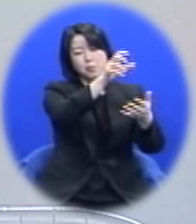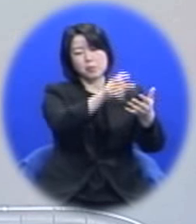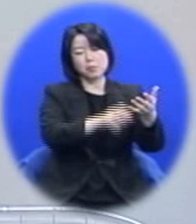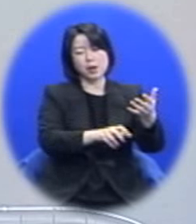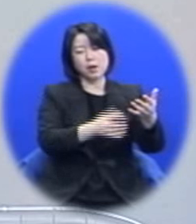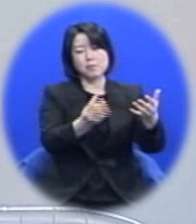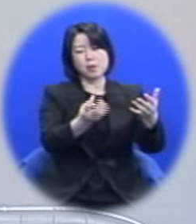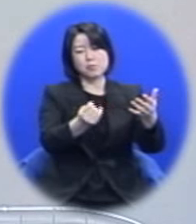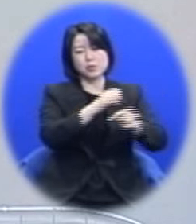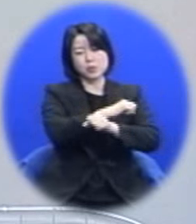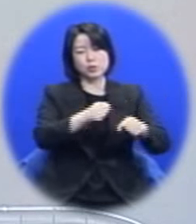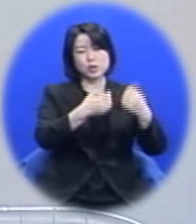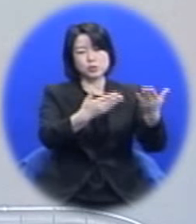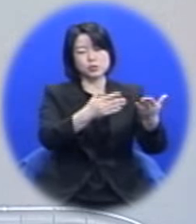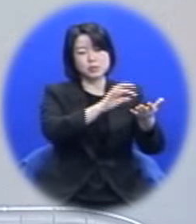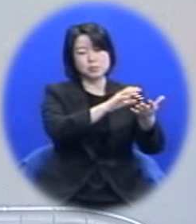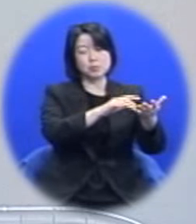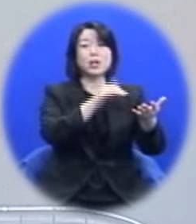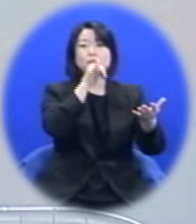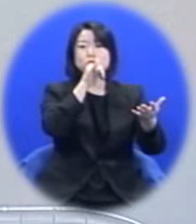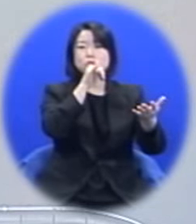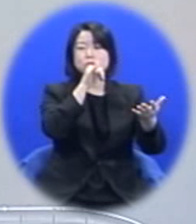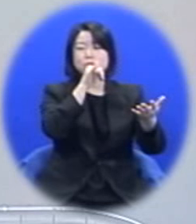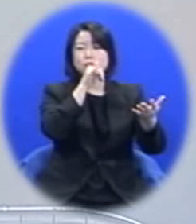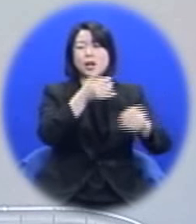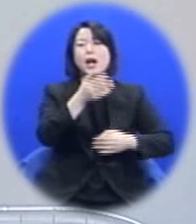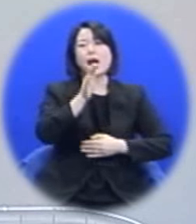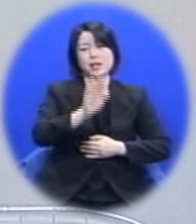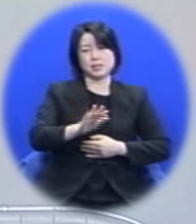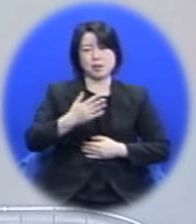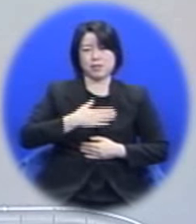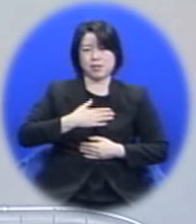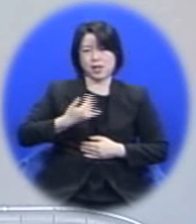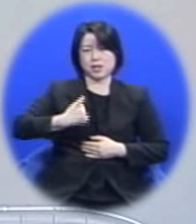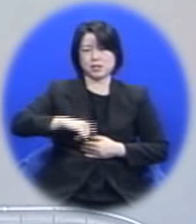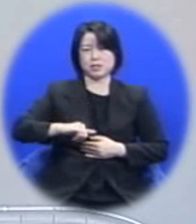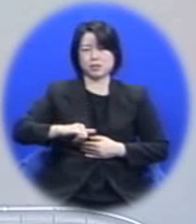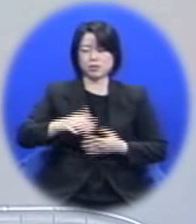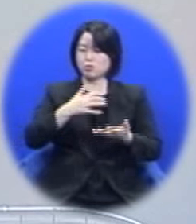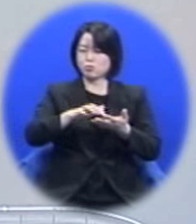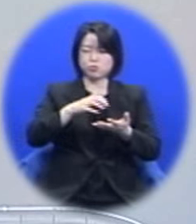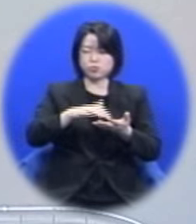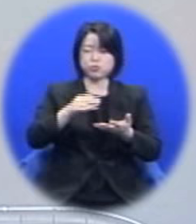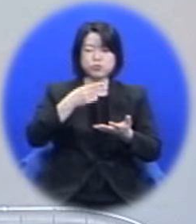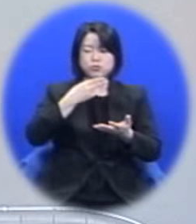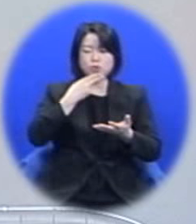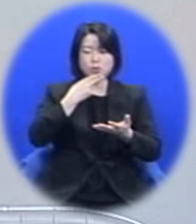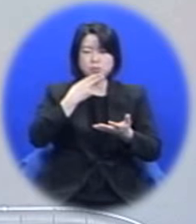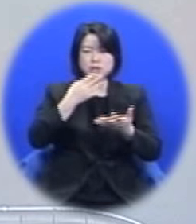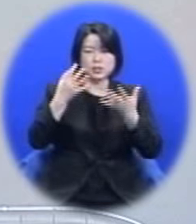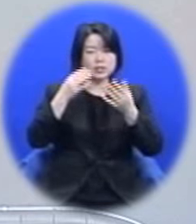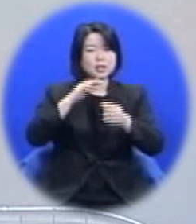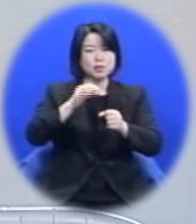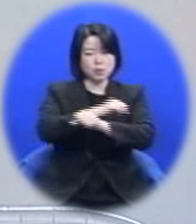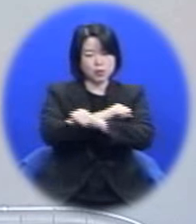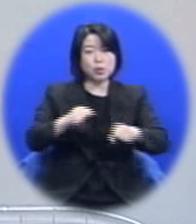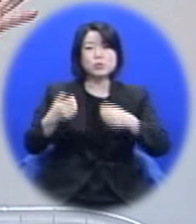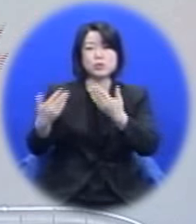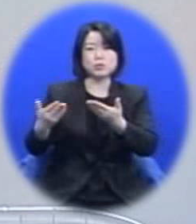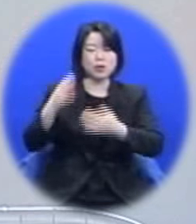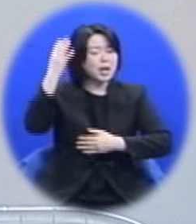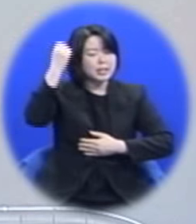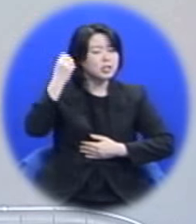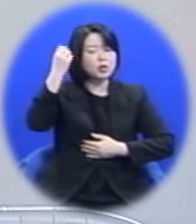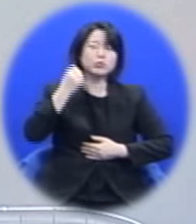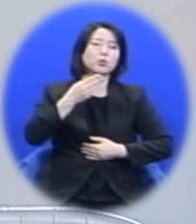용서했는지. 그런데 내 자녀들은 수도 없이 용서했어요. 수도 없이. 그리고 기억도 안 해요. 몇 번